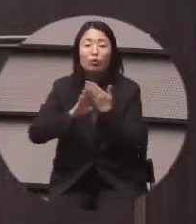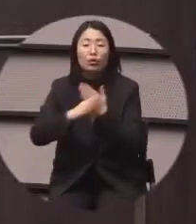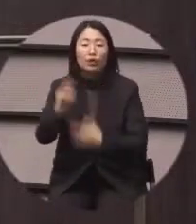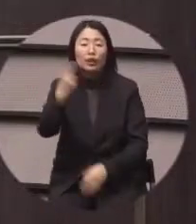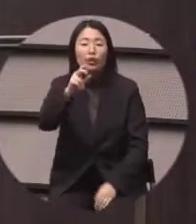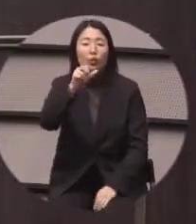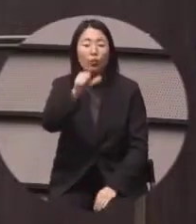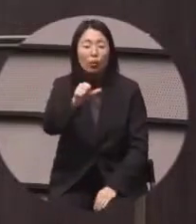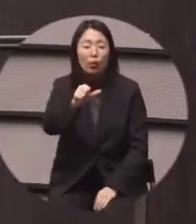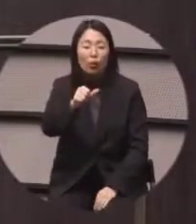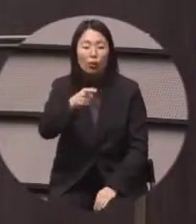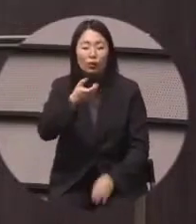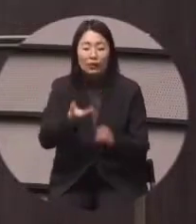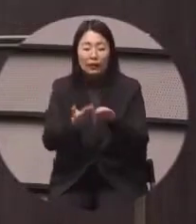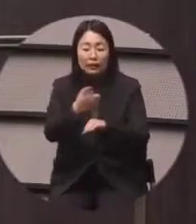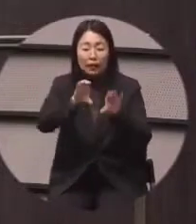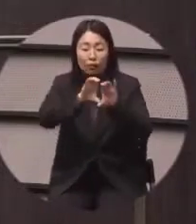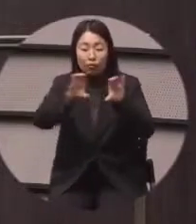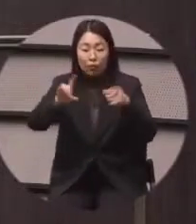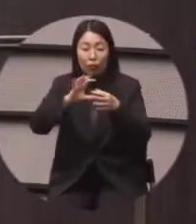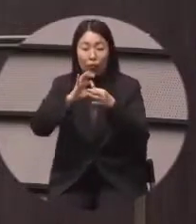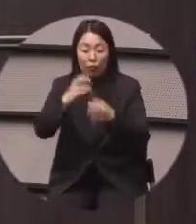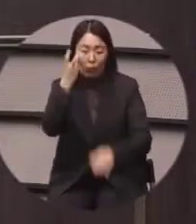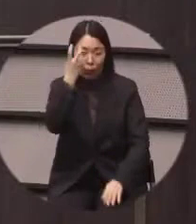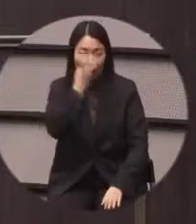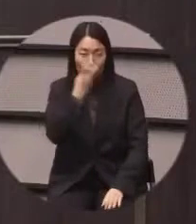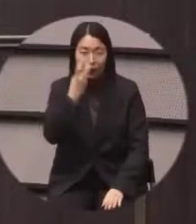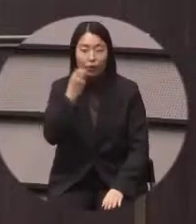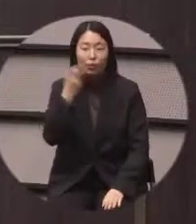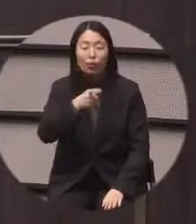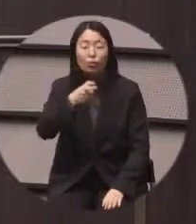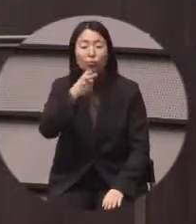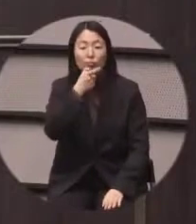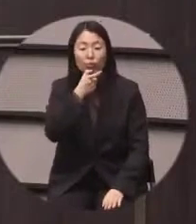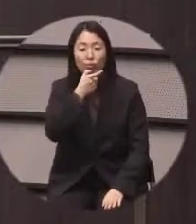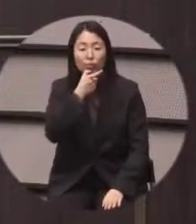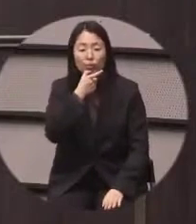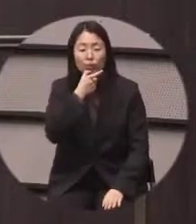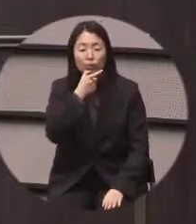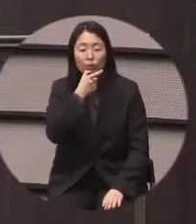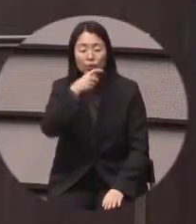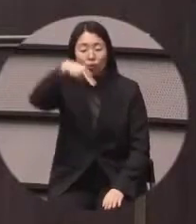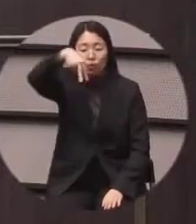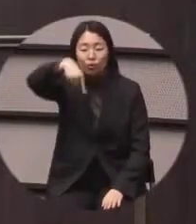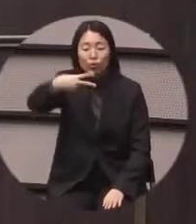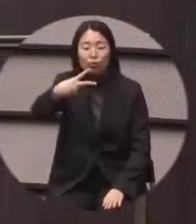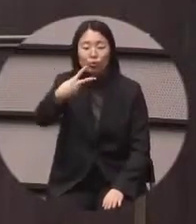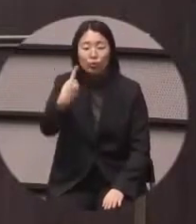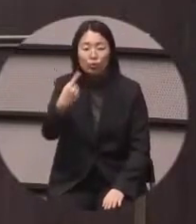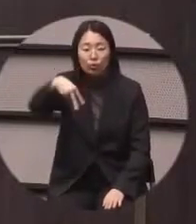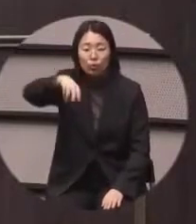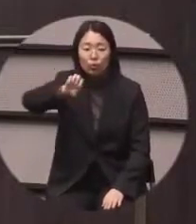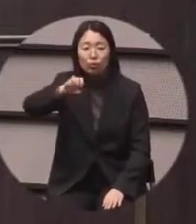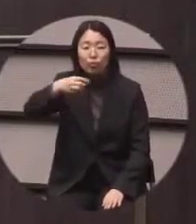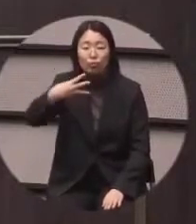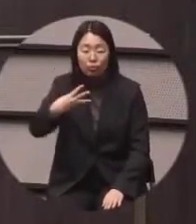2009년도 상수도 시설에 대한 관리와 수돗물 생산을 수자원 공사에